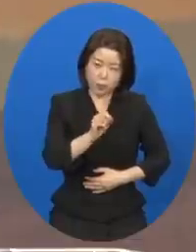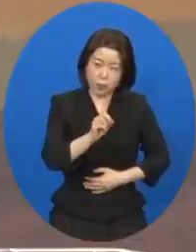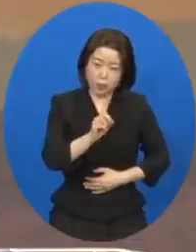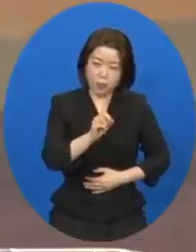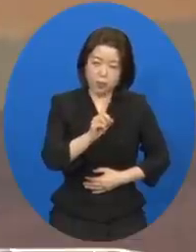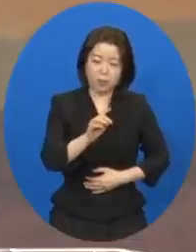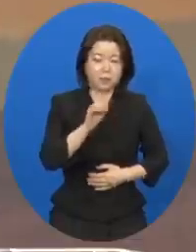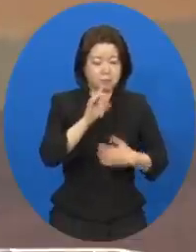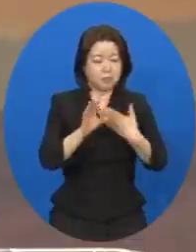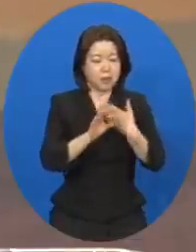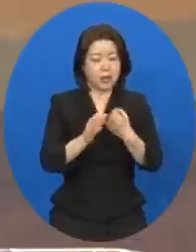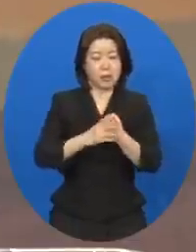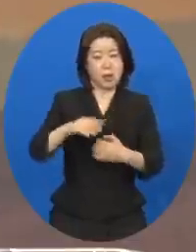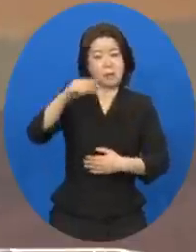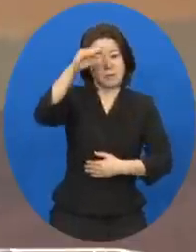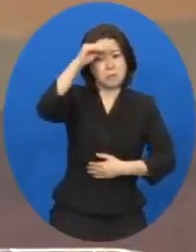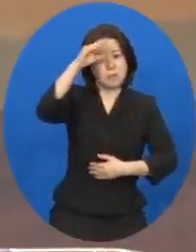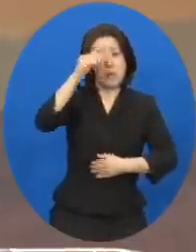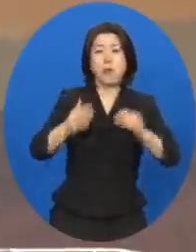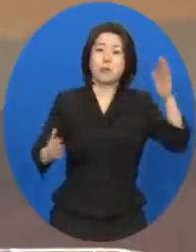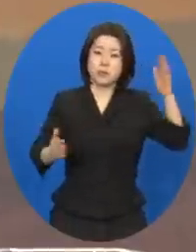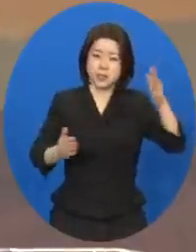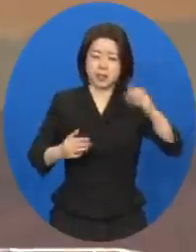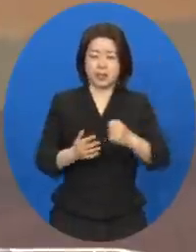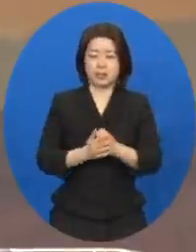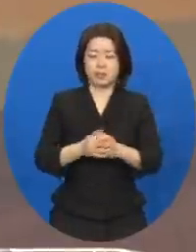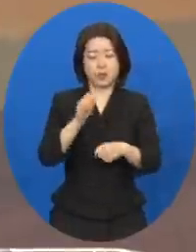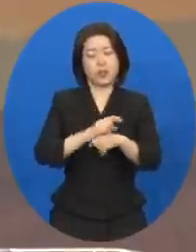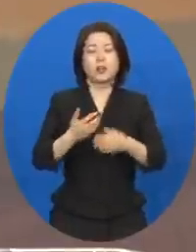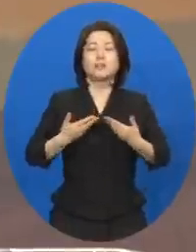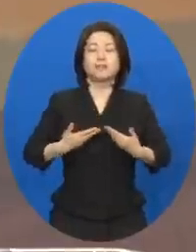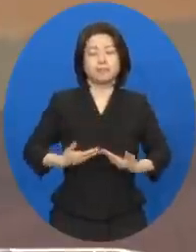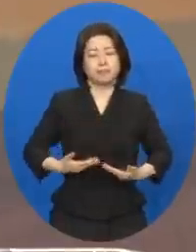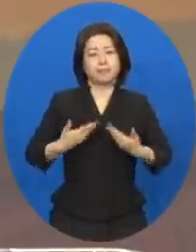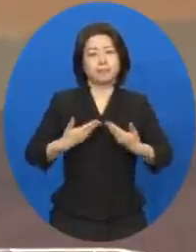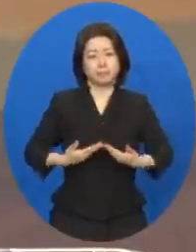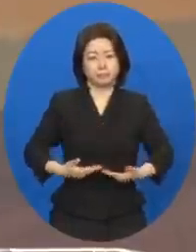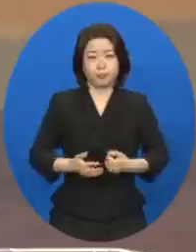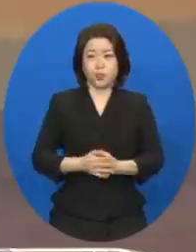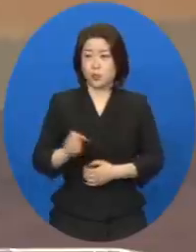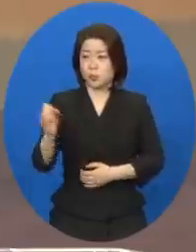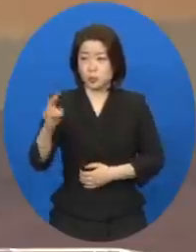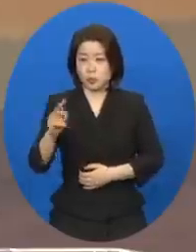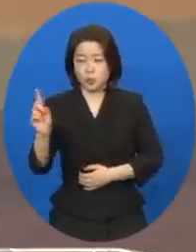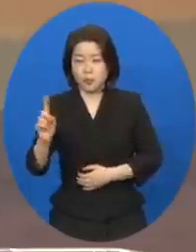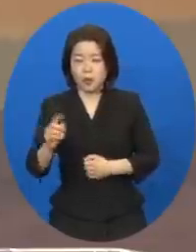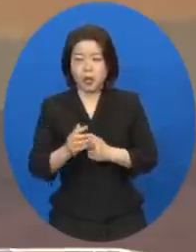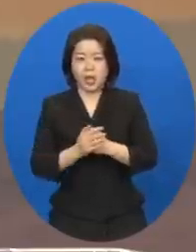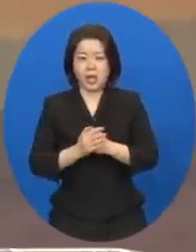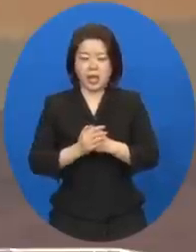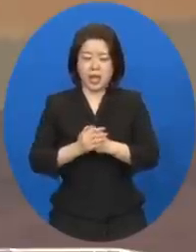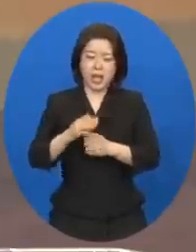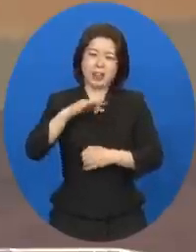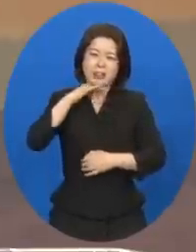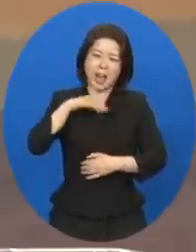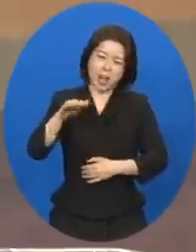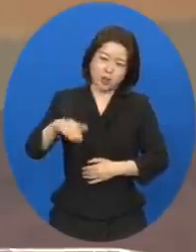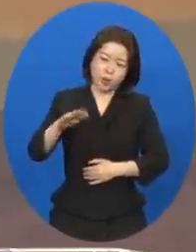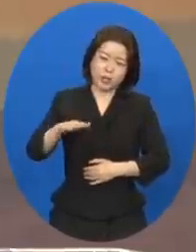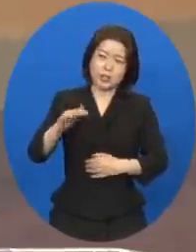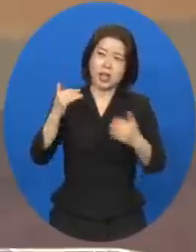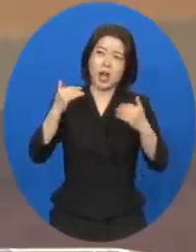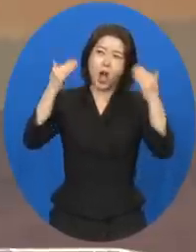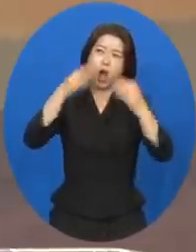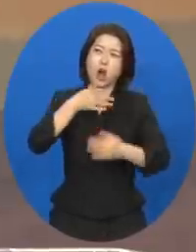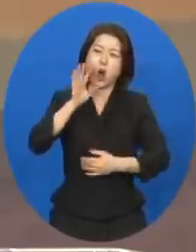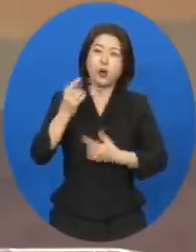모범생이다, 차분하다, 또 조금 나쁜 표현으로 말하면 애 어른이다, 뭐